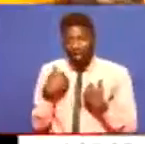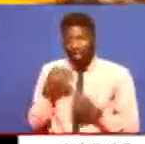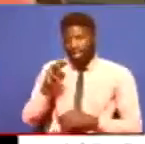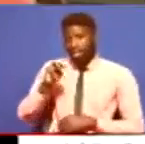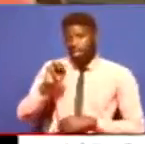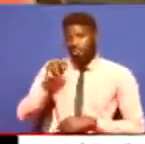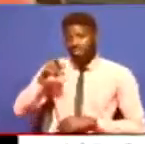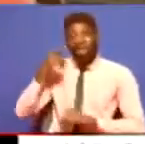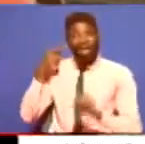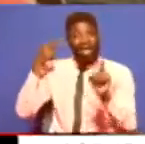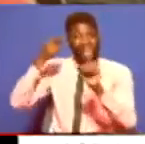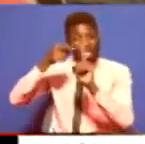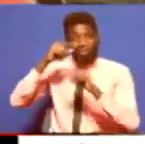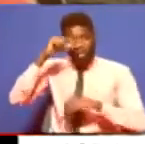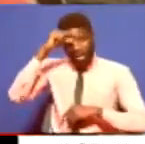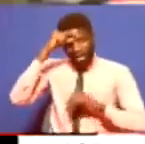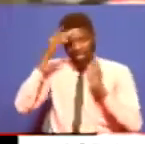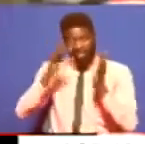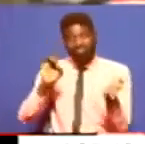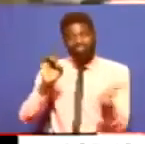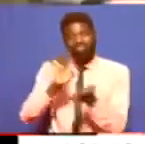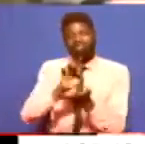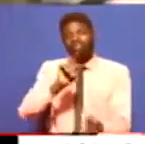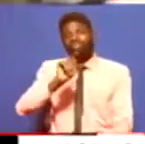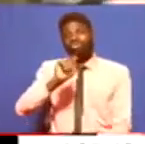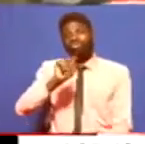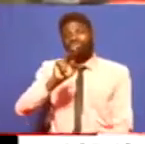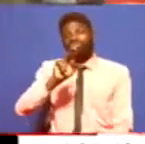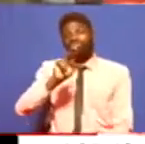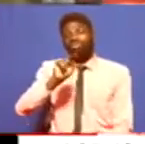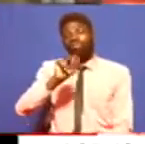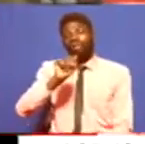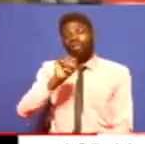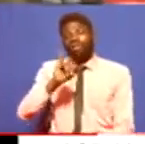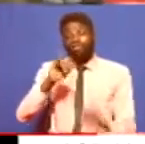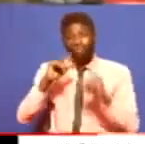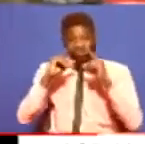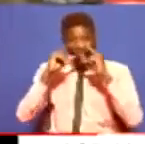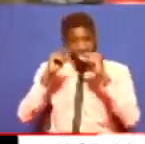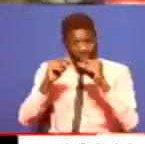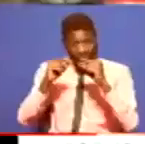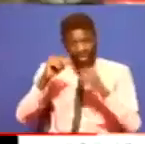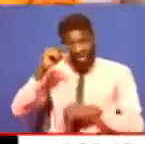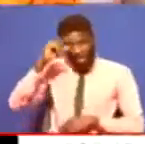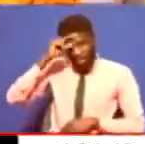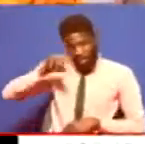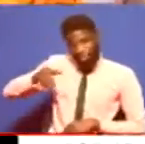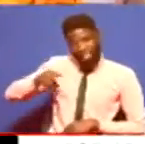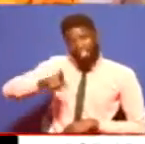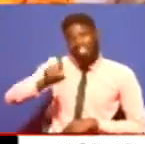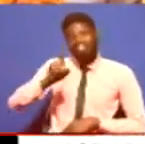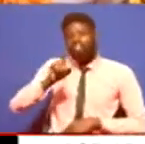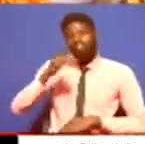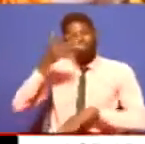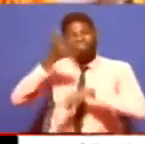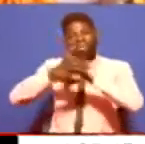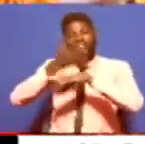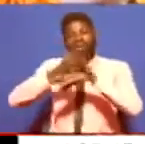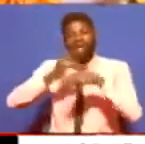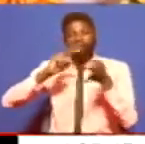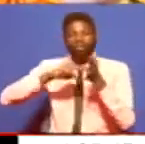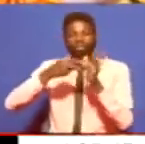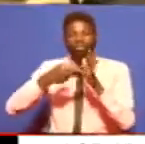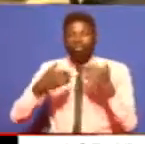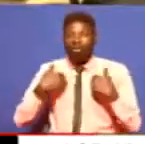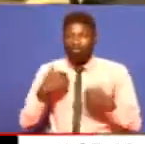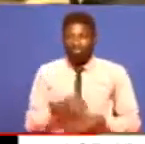the county's executive of instituting what he terms as ghost projects. Nasema alipeana mamilioni ya pesa na